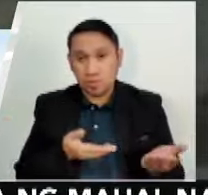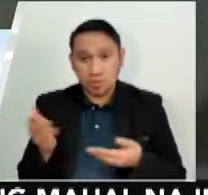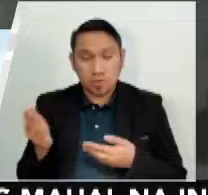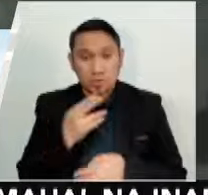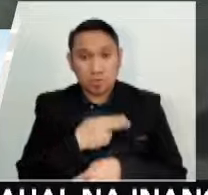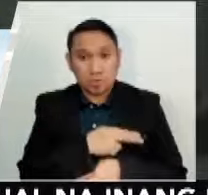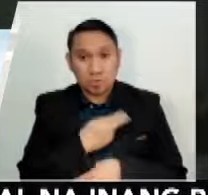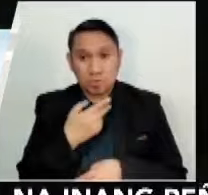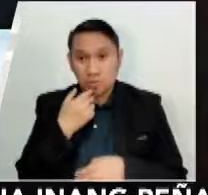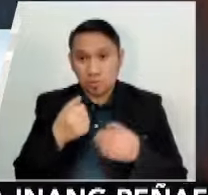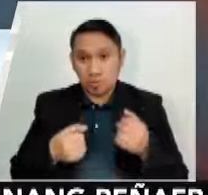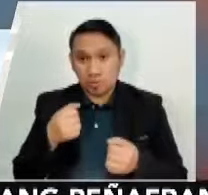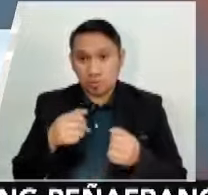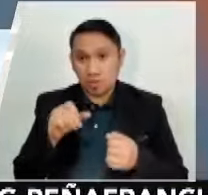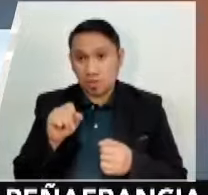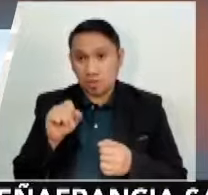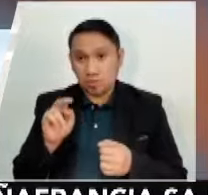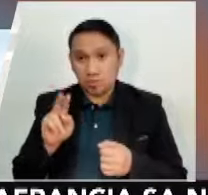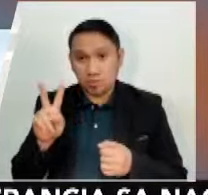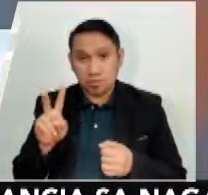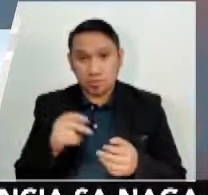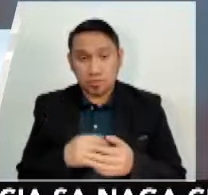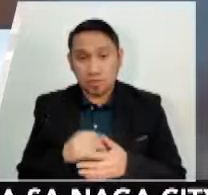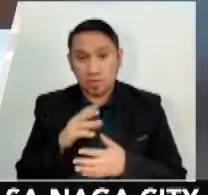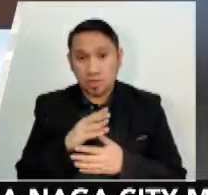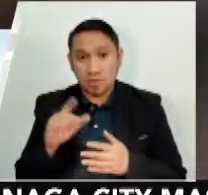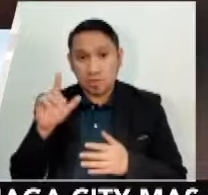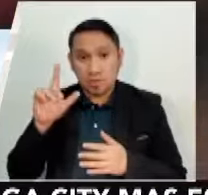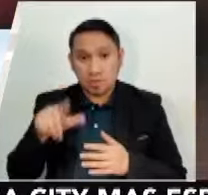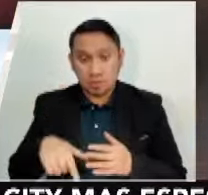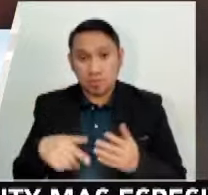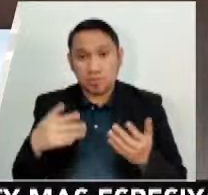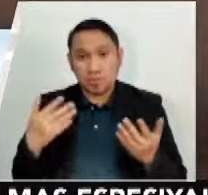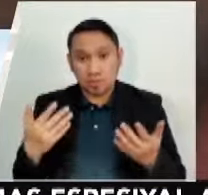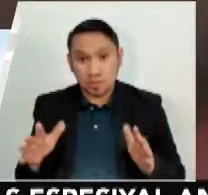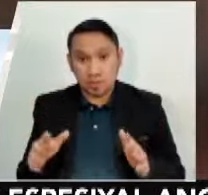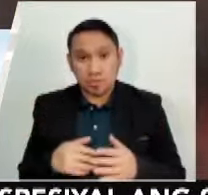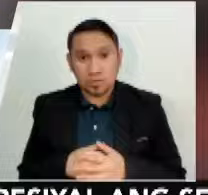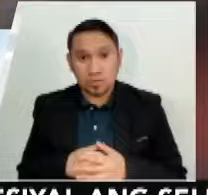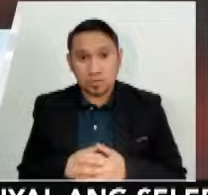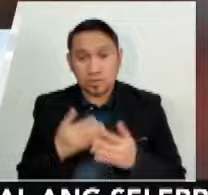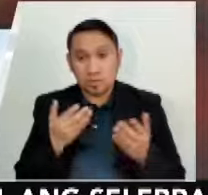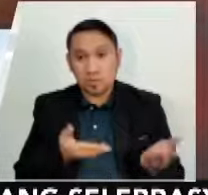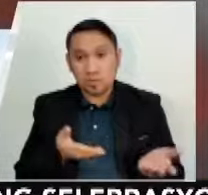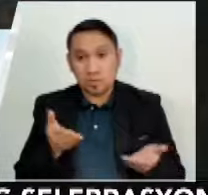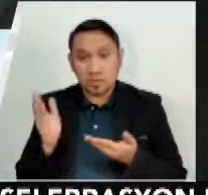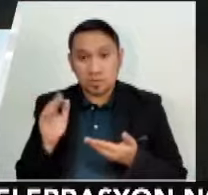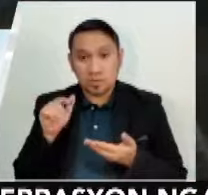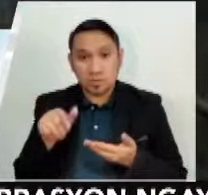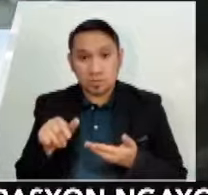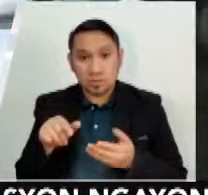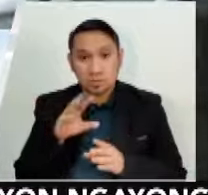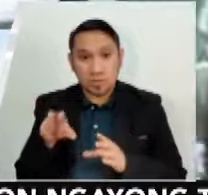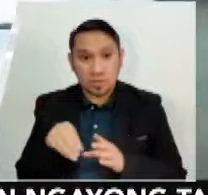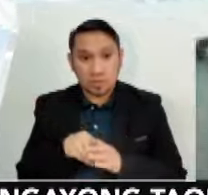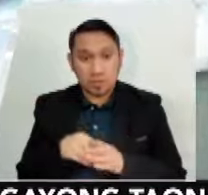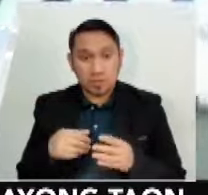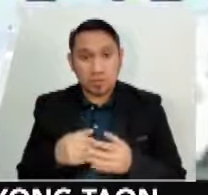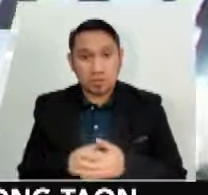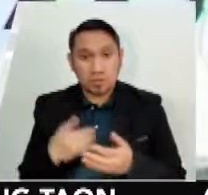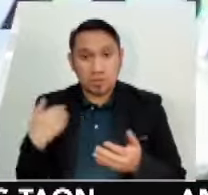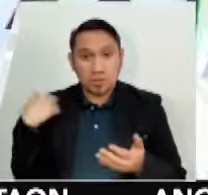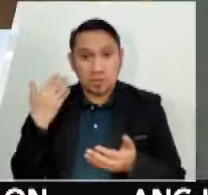nagmaneho ng SUV. At makalipas ang kalahating oras, dinala na rin ang isa pang sakay nito. Dumating kalaunan